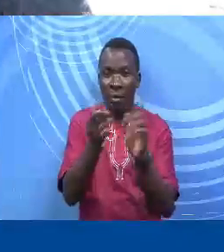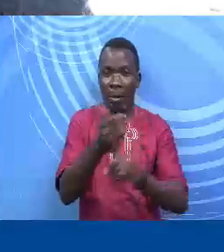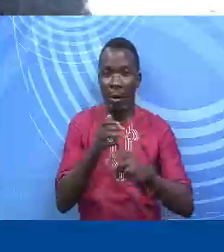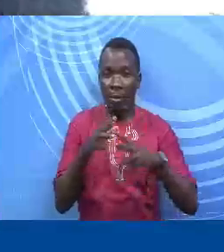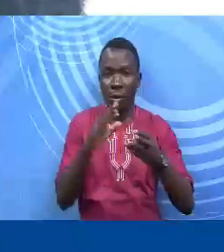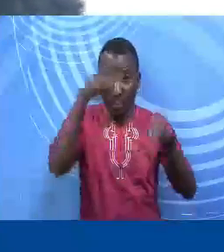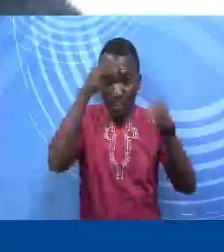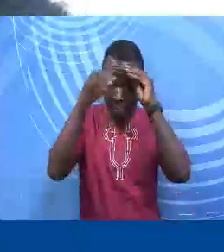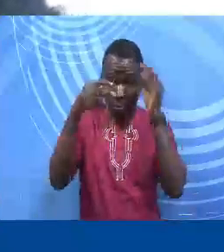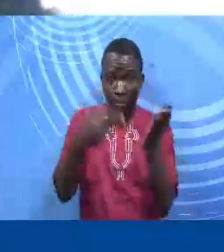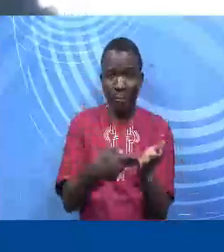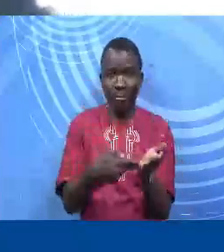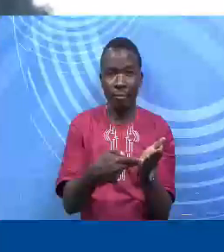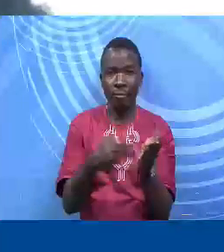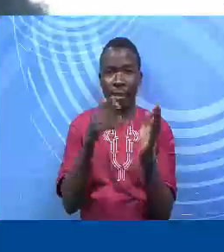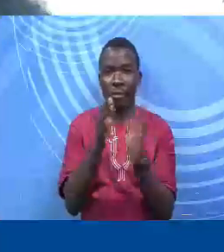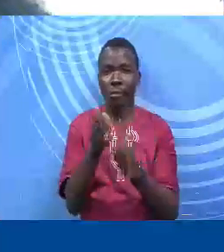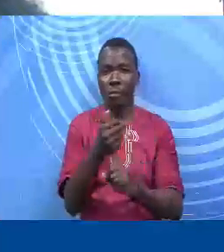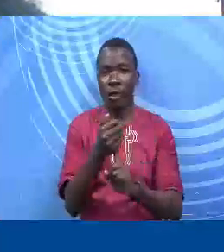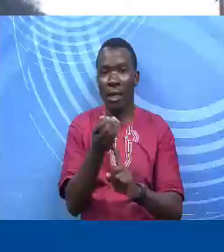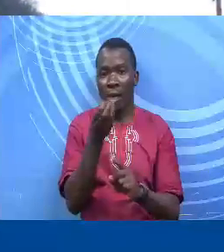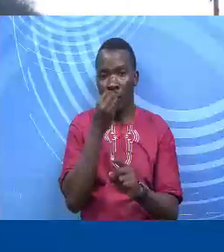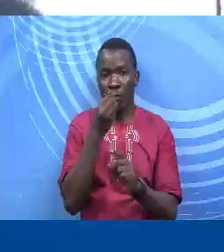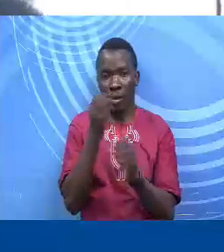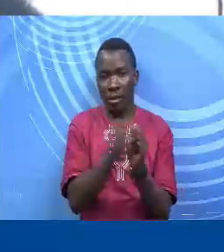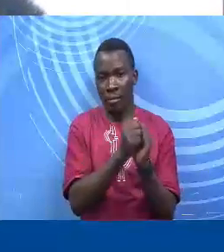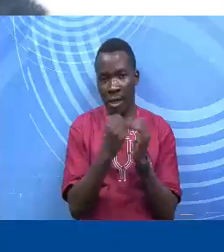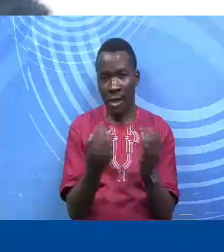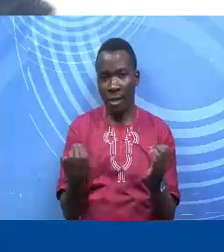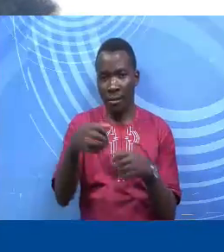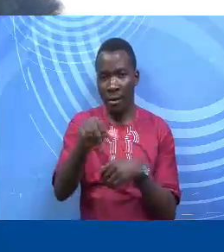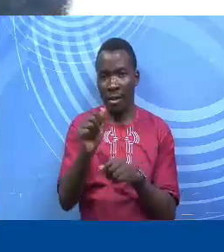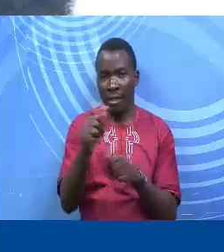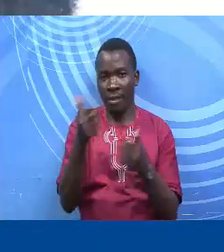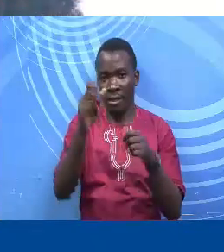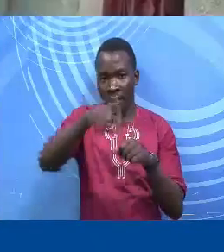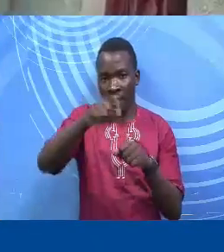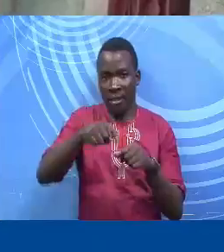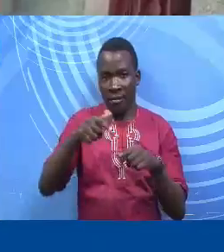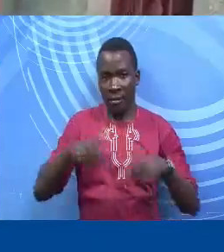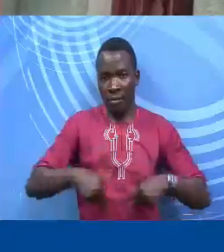imyuga ndetse no kubona ibibatungana n'abana babo n'ibindi nyenerwa mu buzima